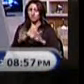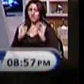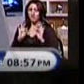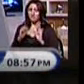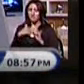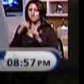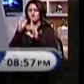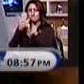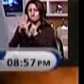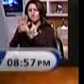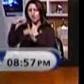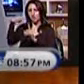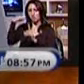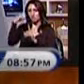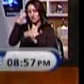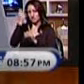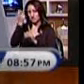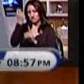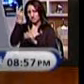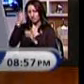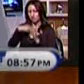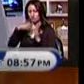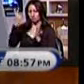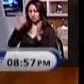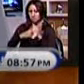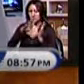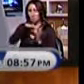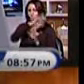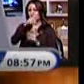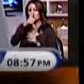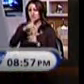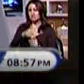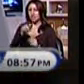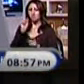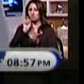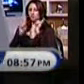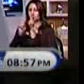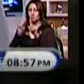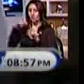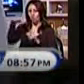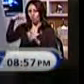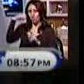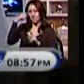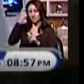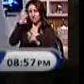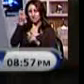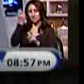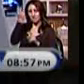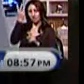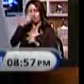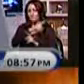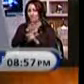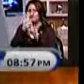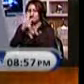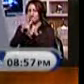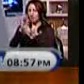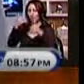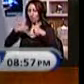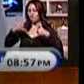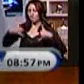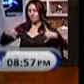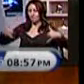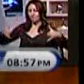انضميت ووقعت ورحت يوم الخميس في الوقفة الاحتجاجية مع اصدقائي، مع صديقي خالد يوسف قبل التكريم. رحت قبل التكريم تضمنت